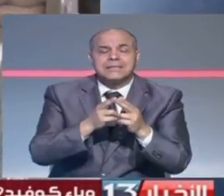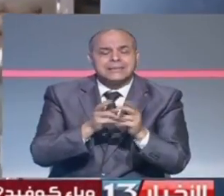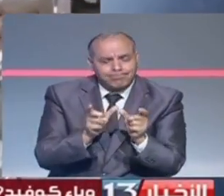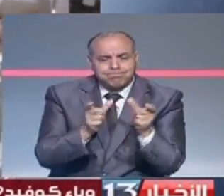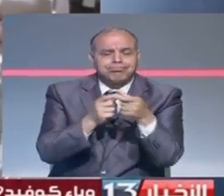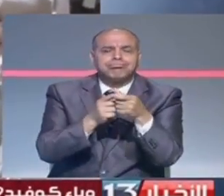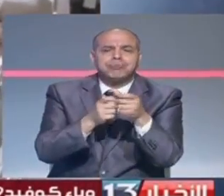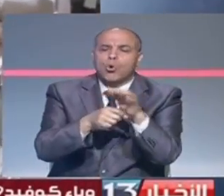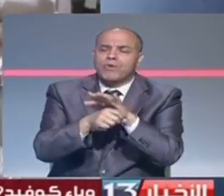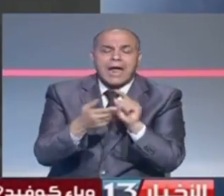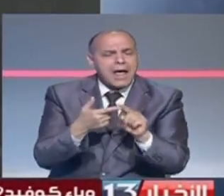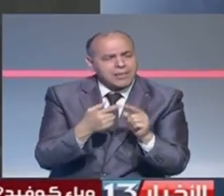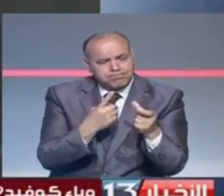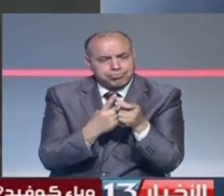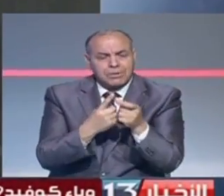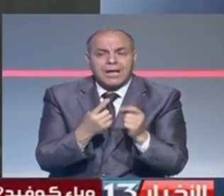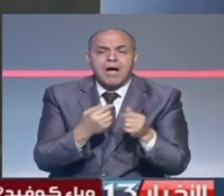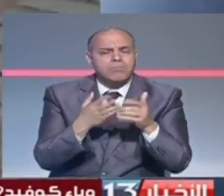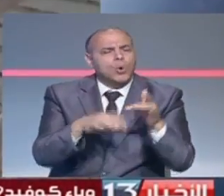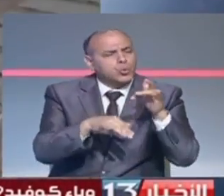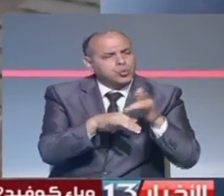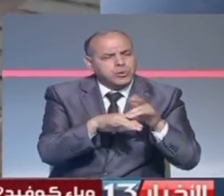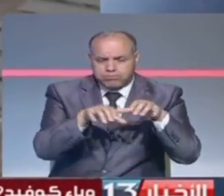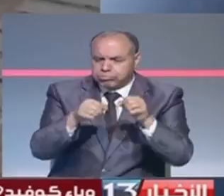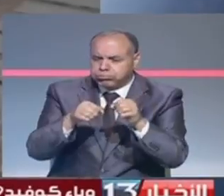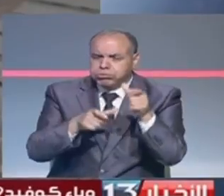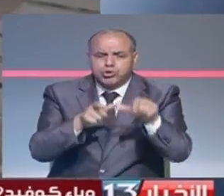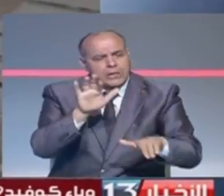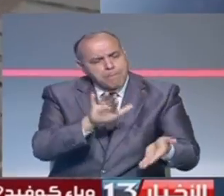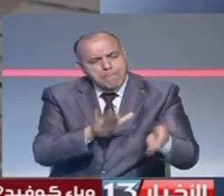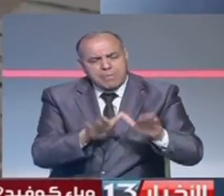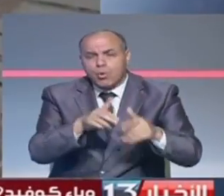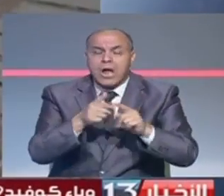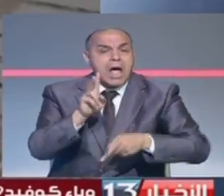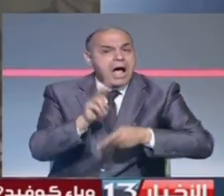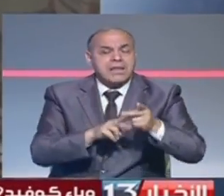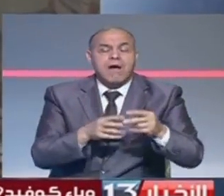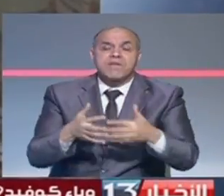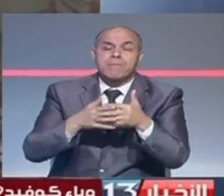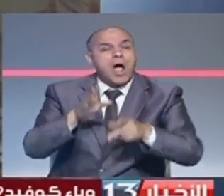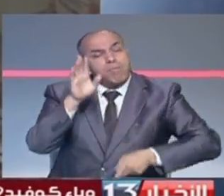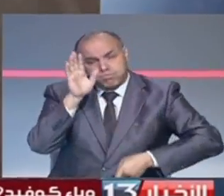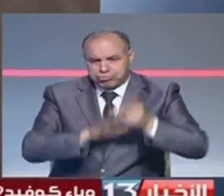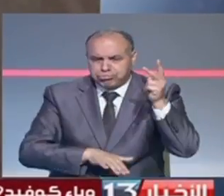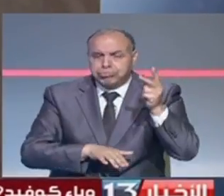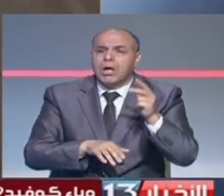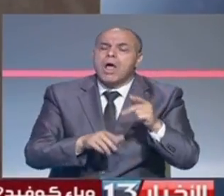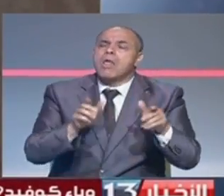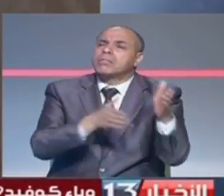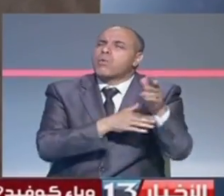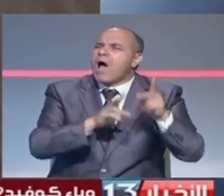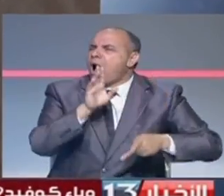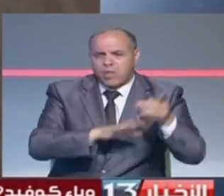انتشار وباء جيدا تسعه عشر الذي فتح وما يزال بالاف الارواح اغلبها في الولايات المتحده الدوله الاكثر